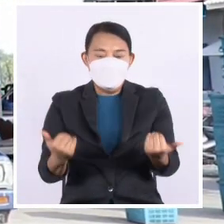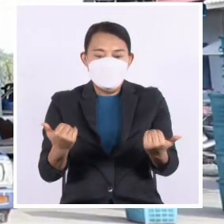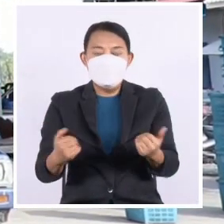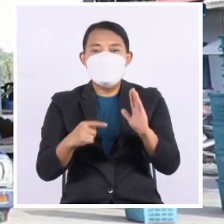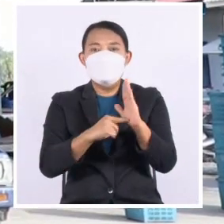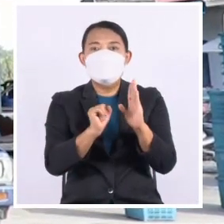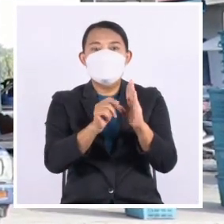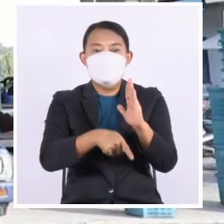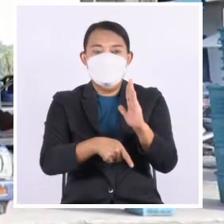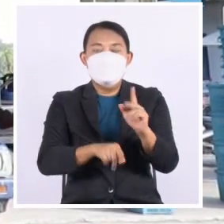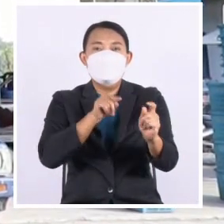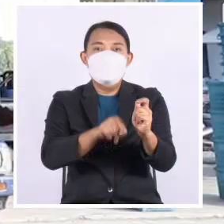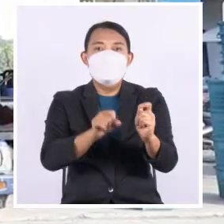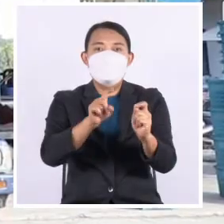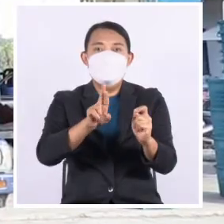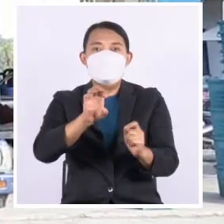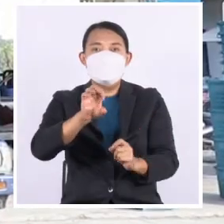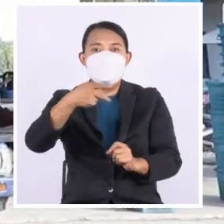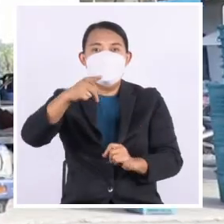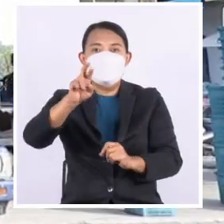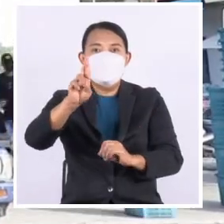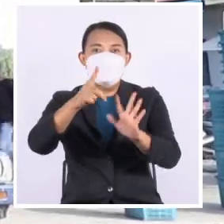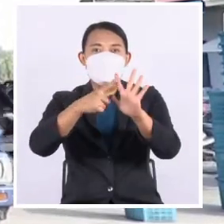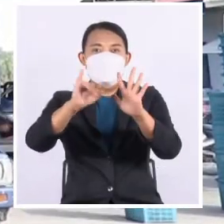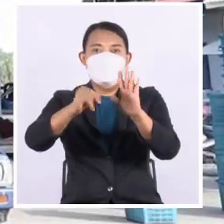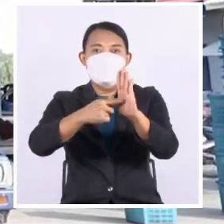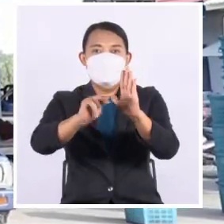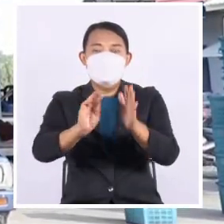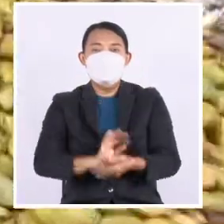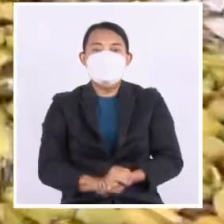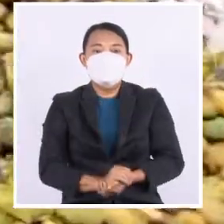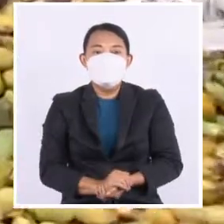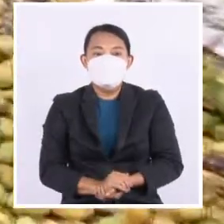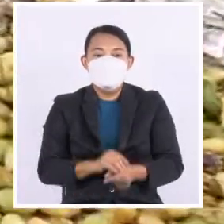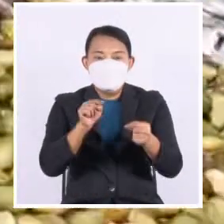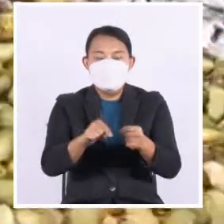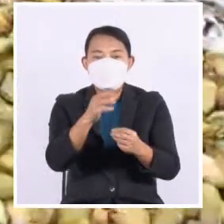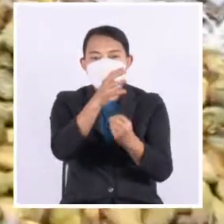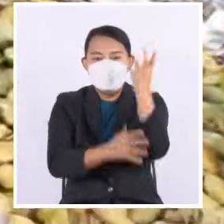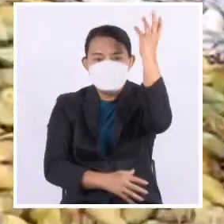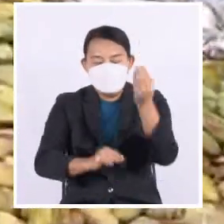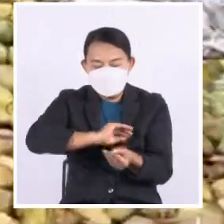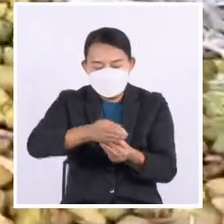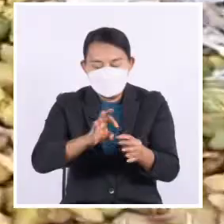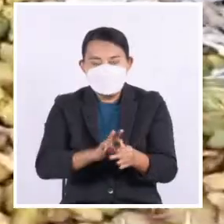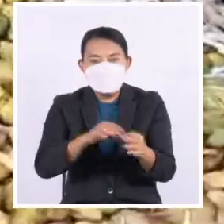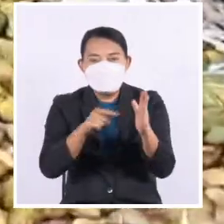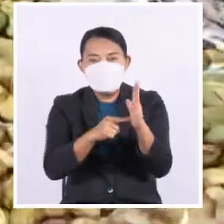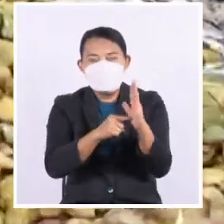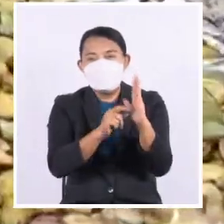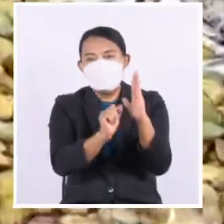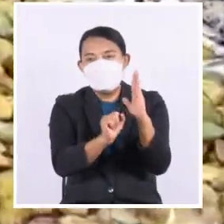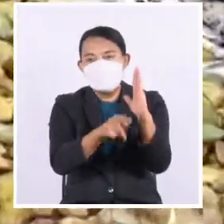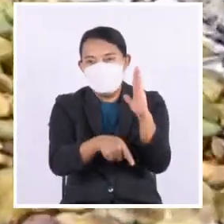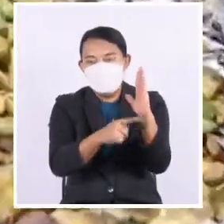ภอศรีประจันสุพรรณบุรีเกษตรกรผู้ปลูกมะม่วงในพื้นที่3จังหวัดในบริเวณใกล้เคียงกันสุพรรณบุรีอ่างทองและก็สิงห์บุรีได้รับ